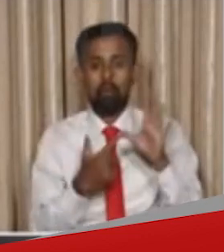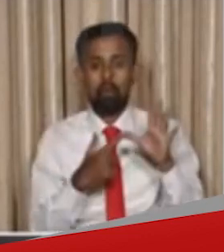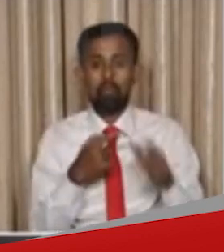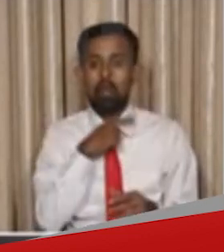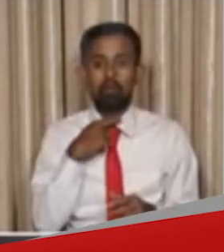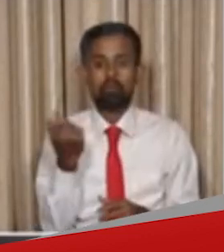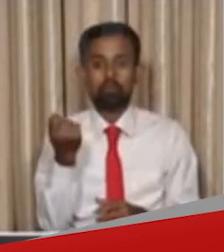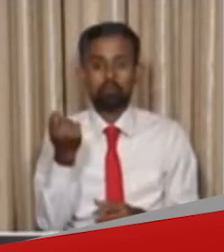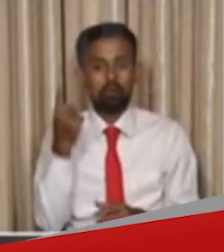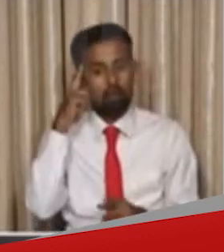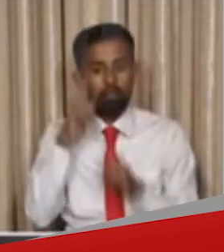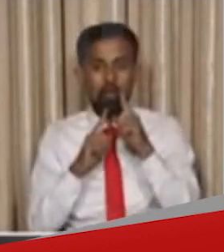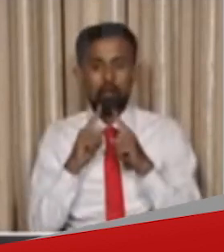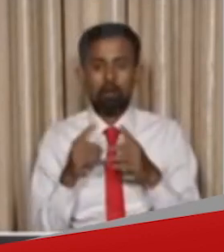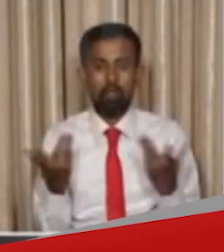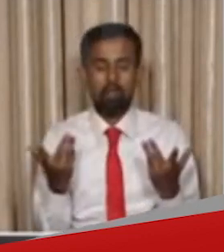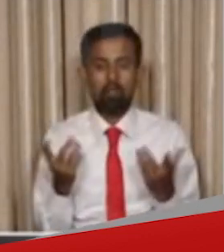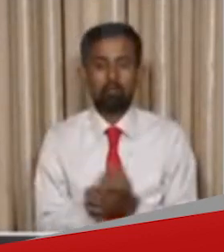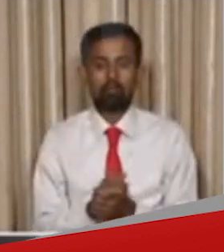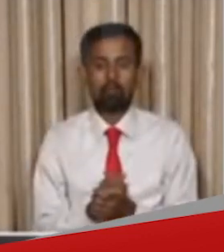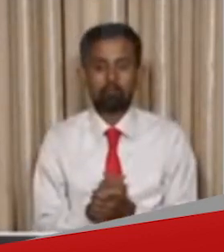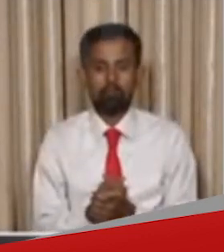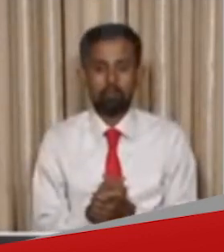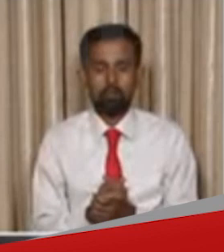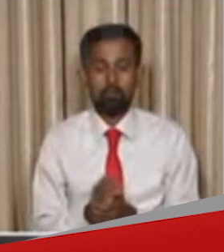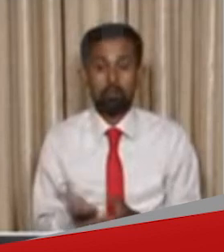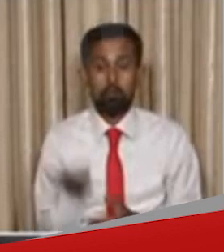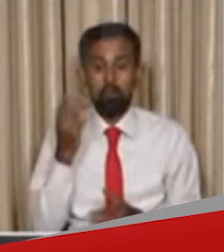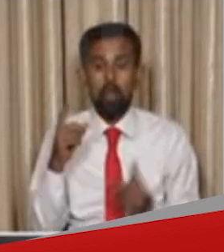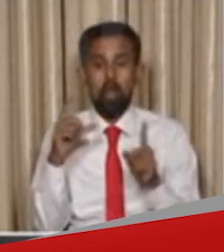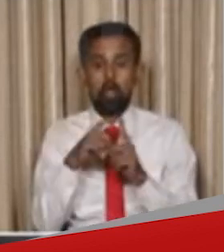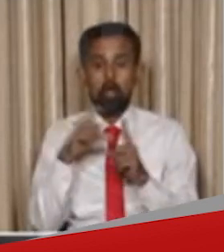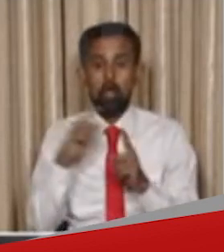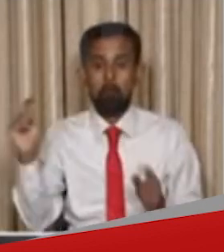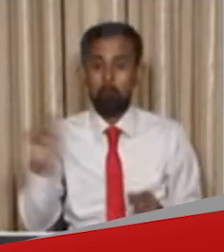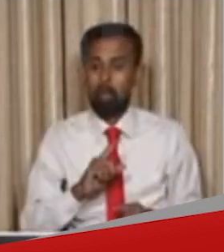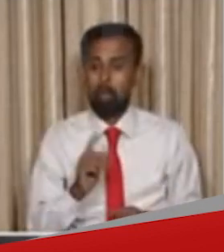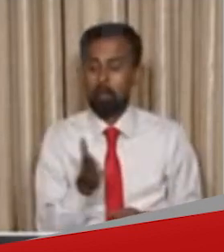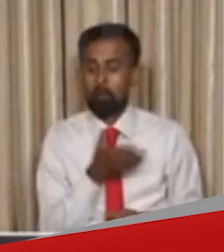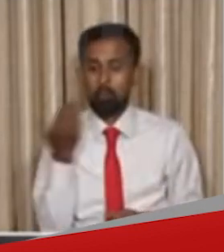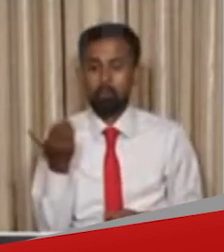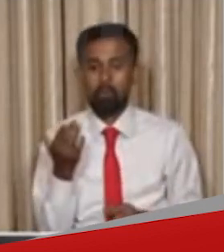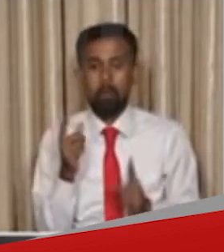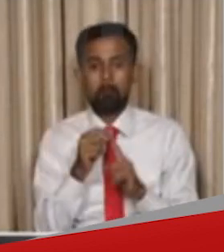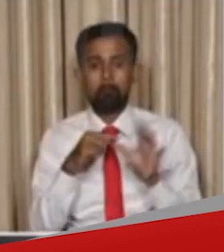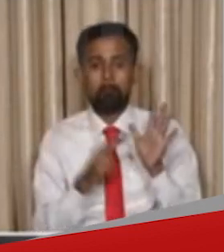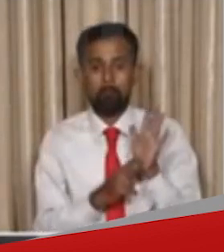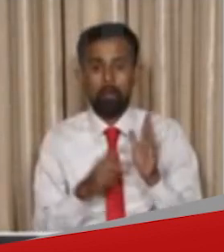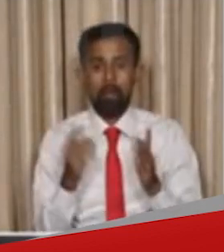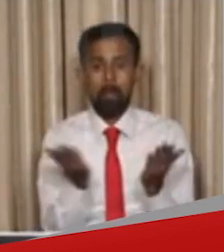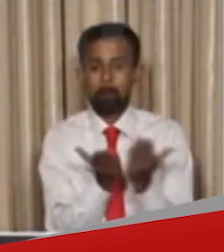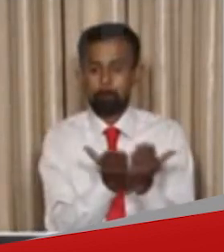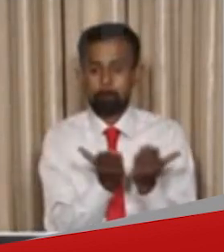ගැන කතා කරන්නේත් නැහැ කවුරුවත්. ඉතින් ඒ නිසා මම හිතන්නේ මීට වැඩි අපිට ඩොලර් ටිකක් අපිට ගේන්න පුළුවන්. අර පැන්ඩෝරා පේපර්ස් වල